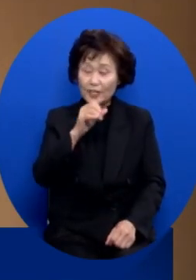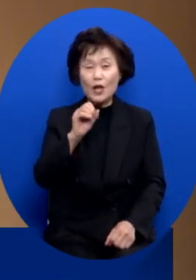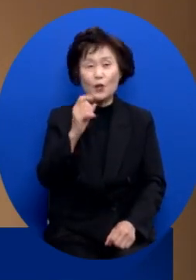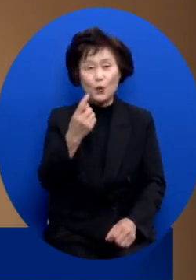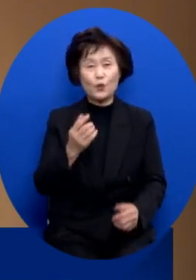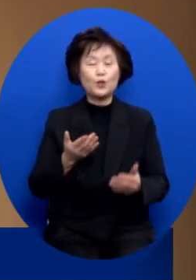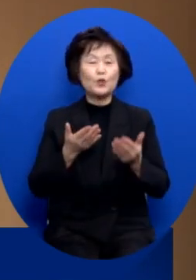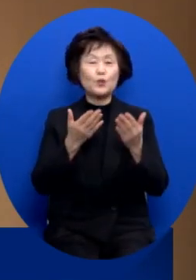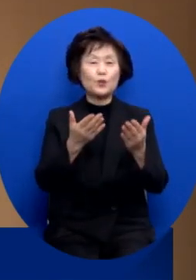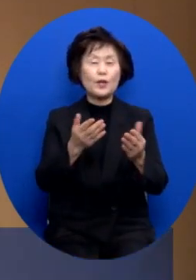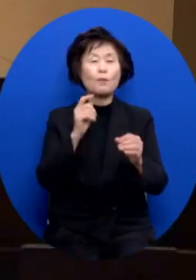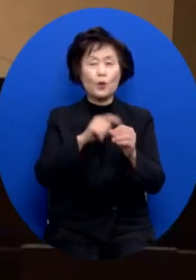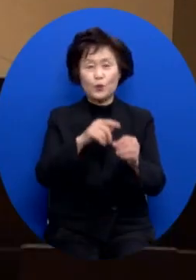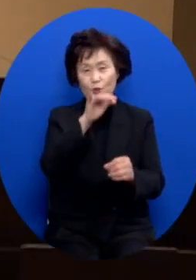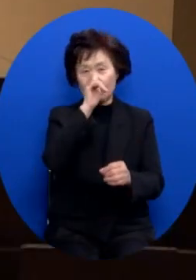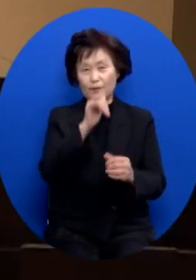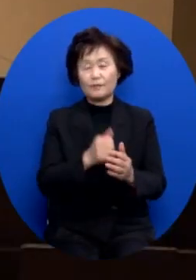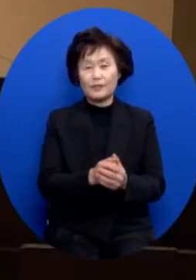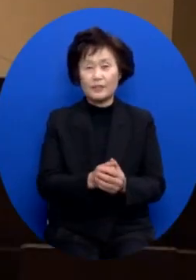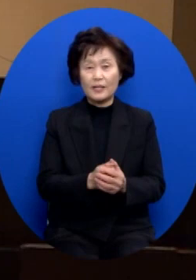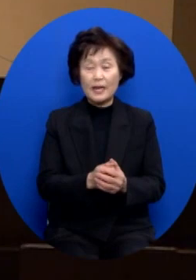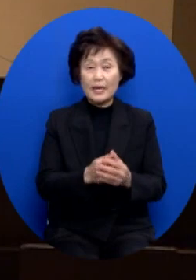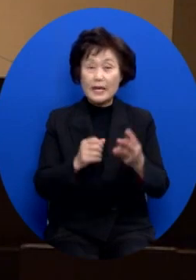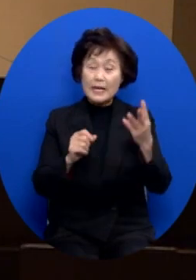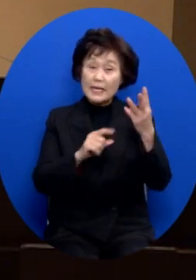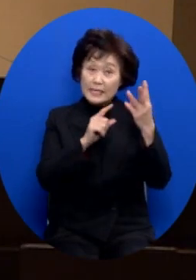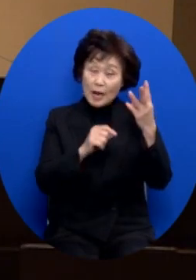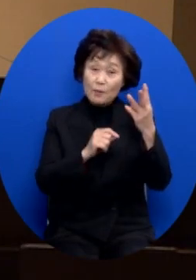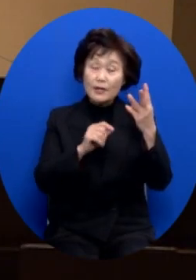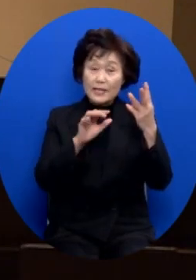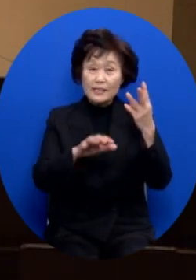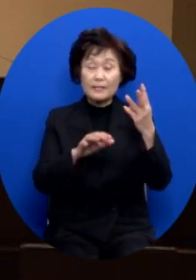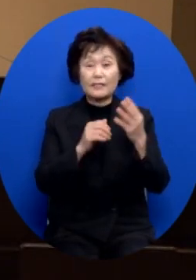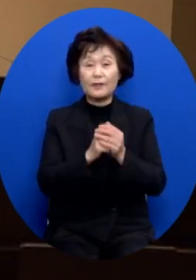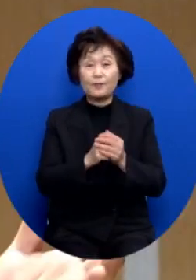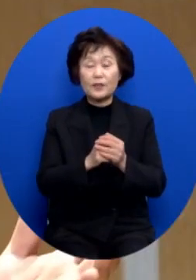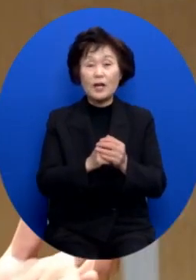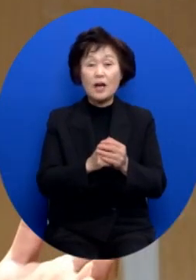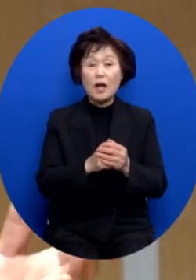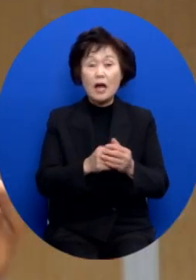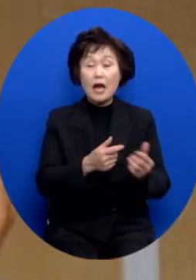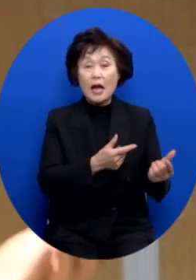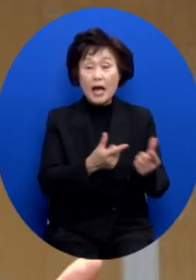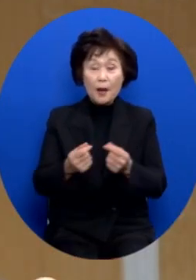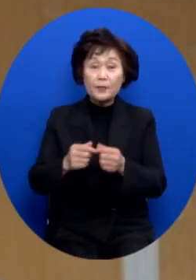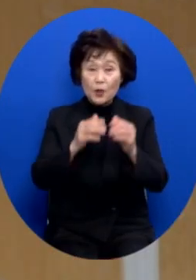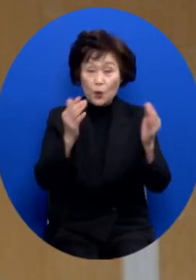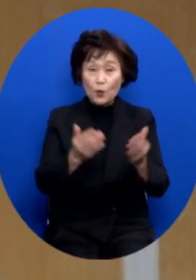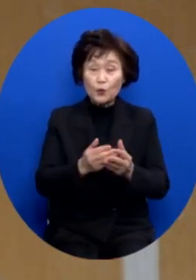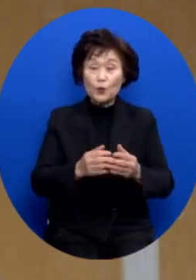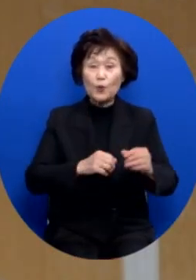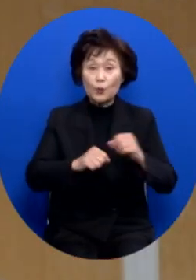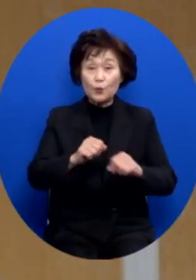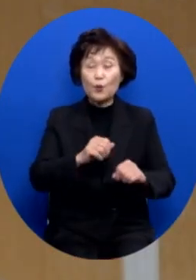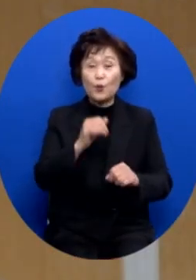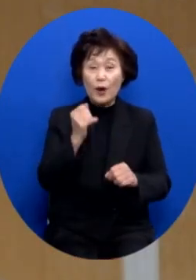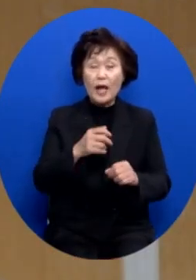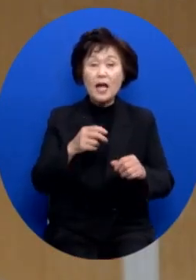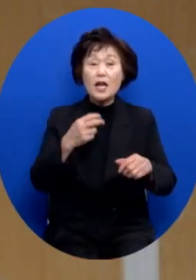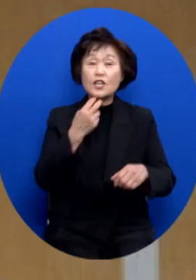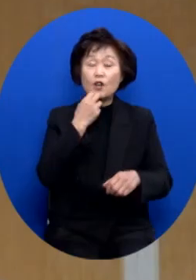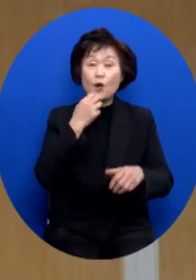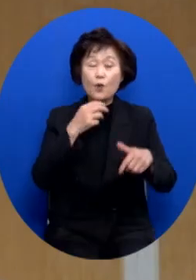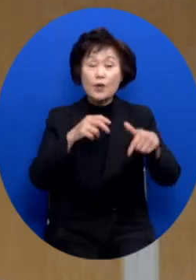그런 목적을 가지고 있습니다. 오는 3월 CC주에서는 공동거주 공동체를 운영하는 서울